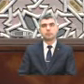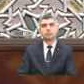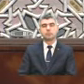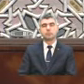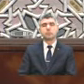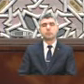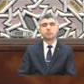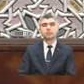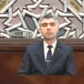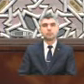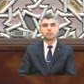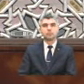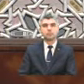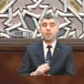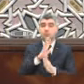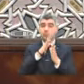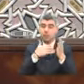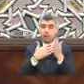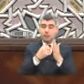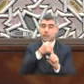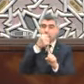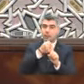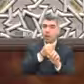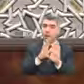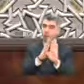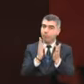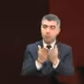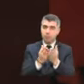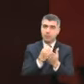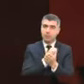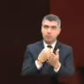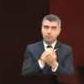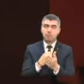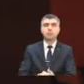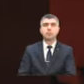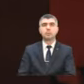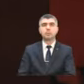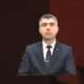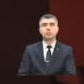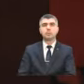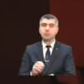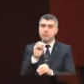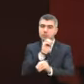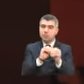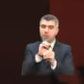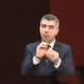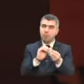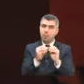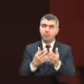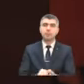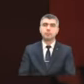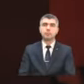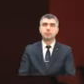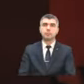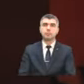تقول هذاك الشيء علاش كاين البرنامج ديال الإصلاح ديال المنظومة؟ جا باش على الأقل يعالج هذه المعضلة. ولكن